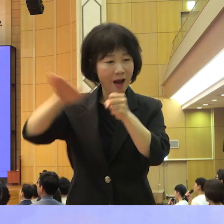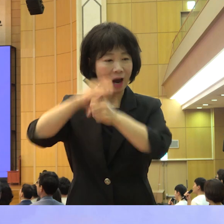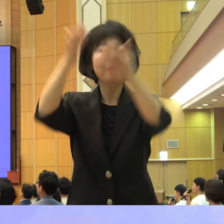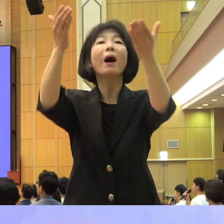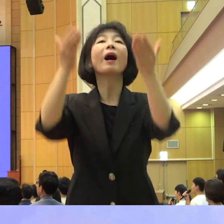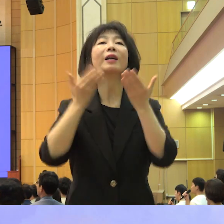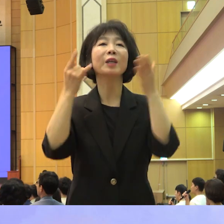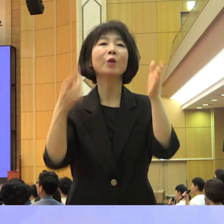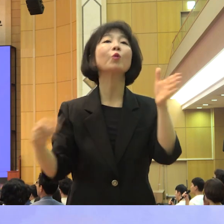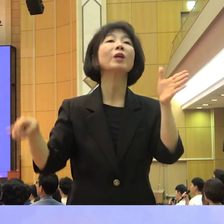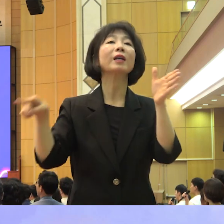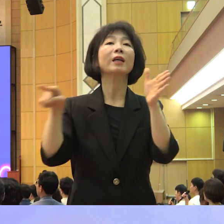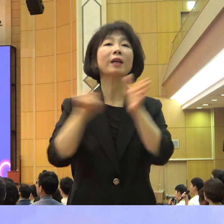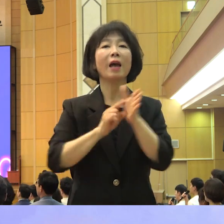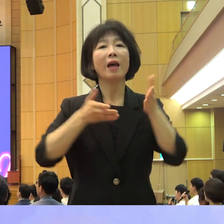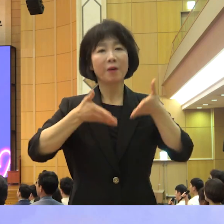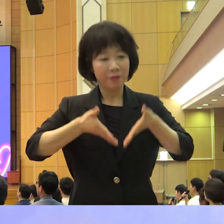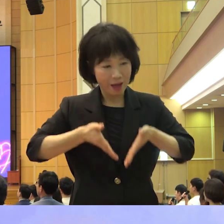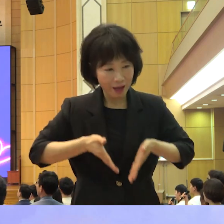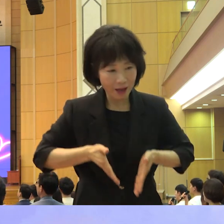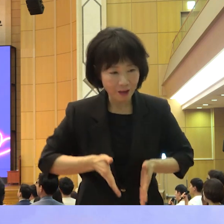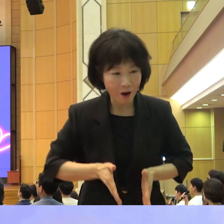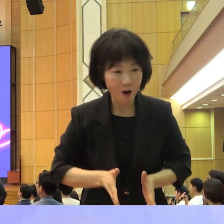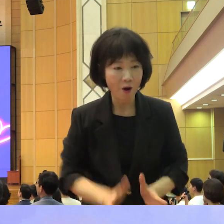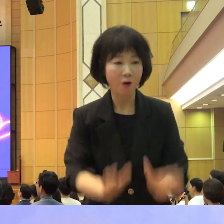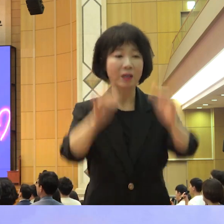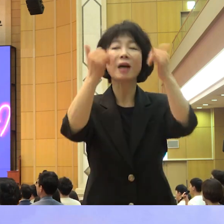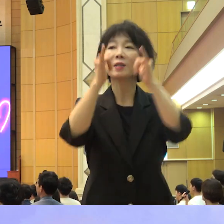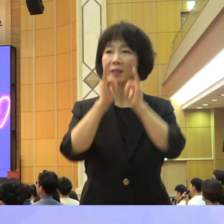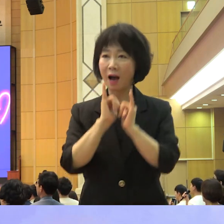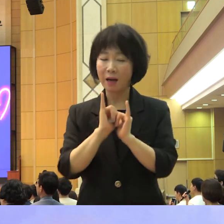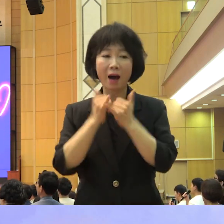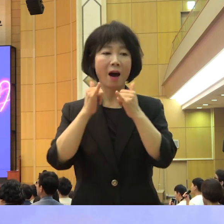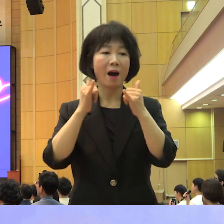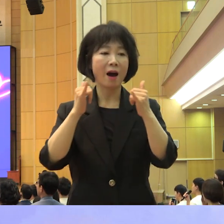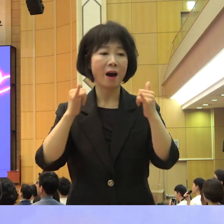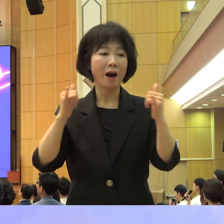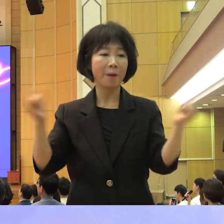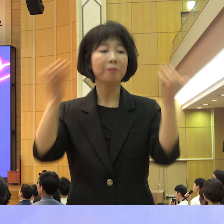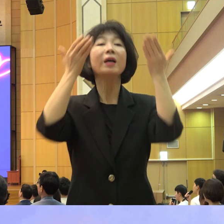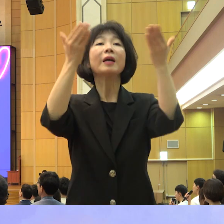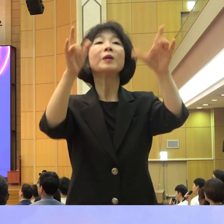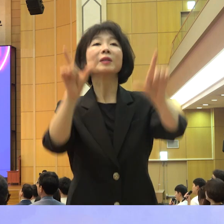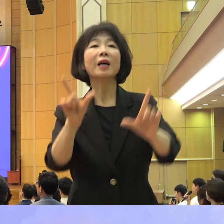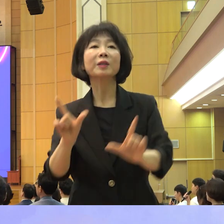당신은 사랑받기 위해 태어난 사람,